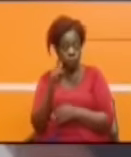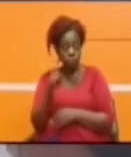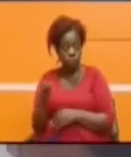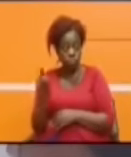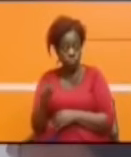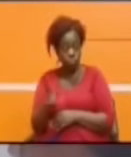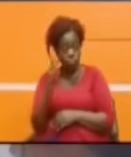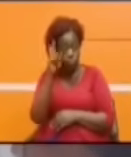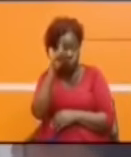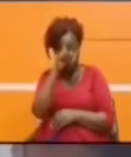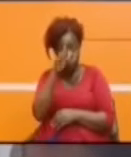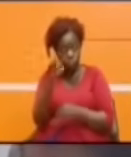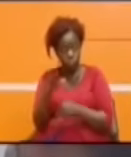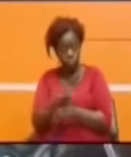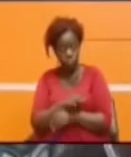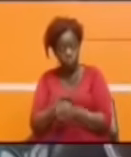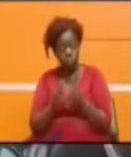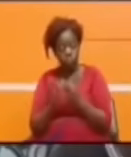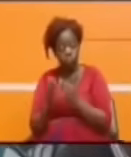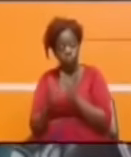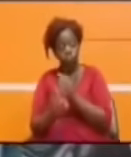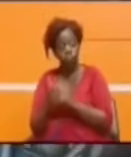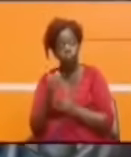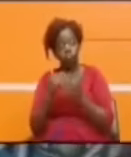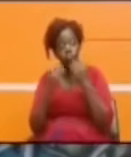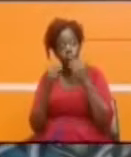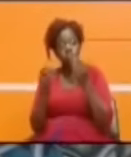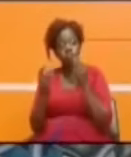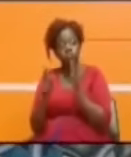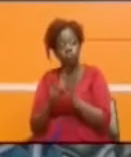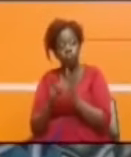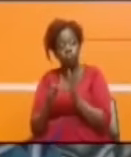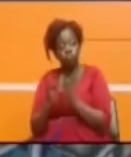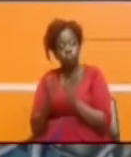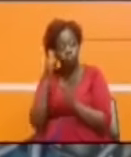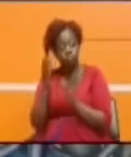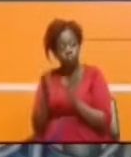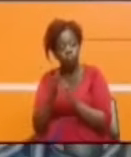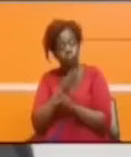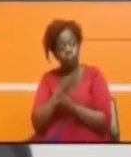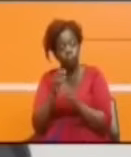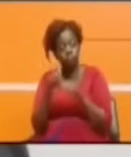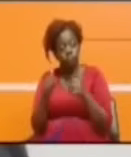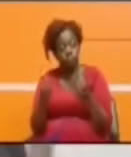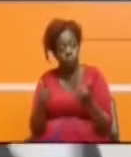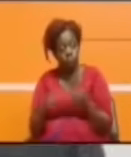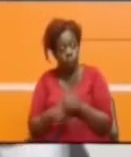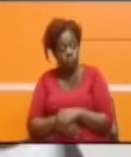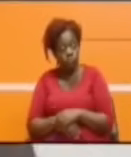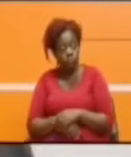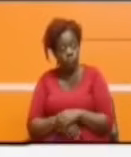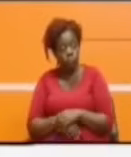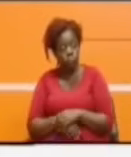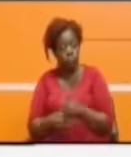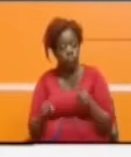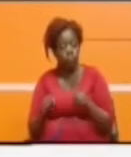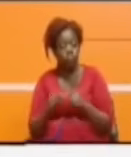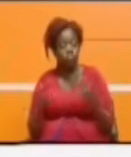wakabaka nga waita mprofesa Kawase busimye Dr. Nkonge olw'okulambika abaana ate ne gye